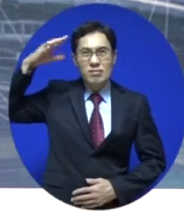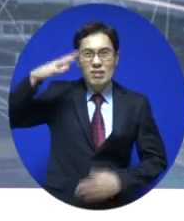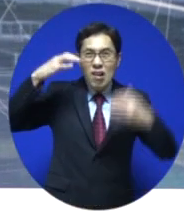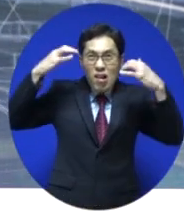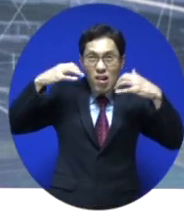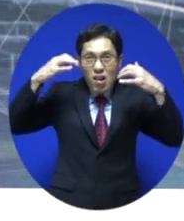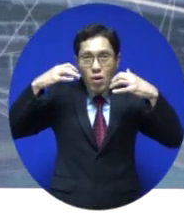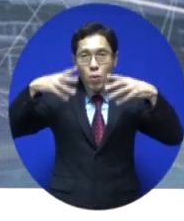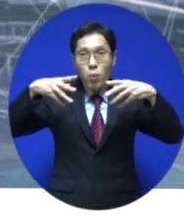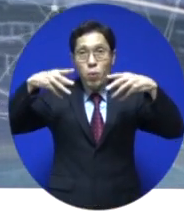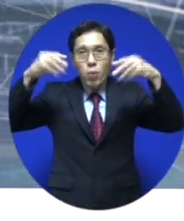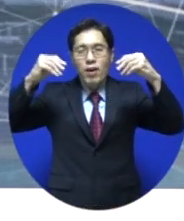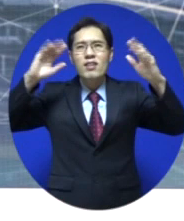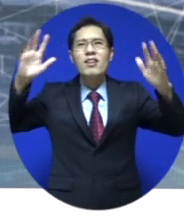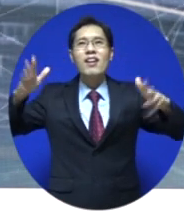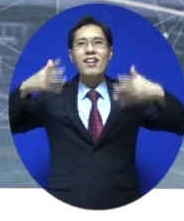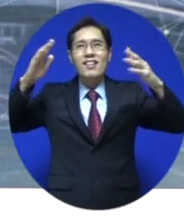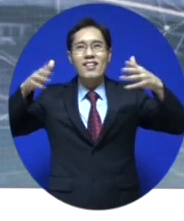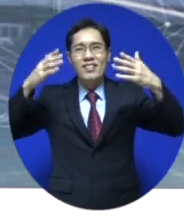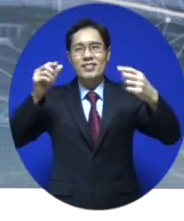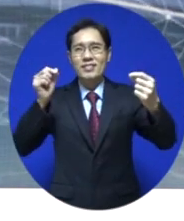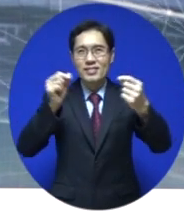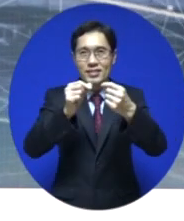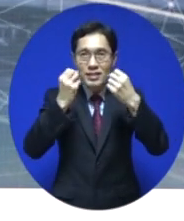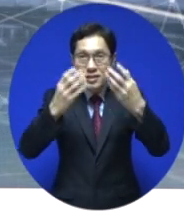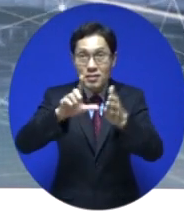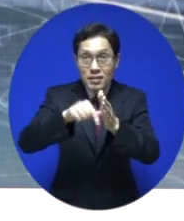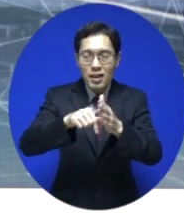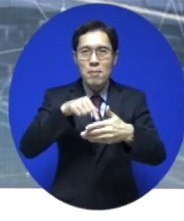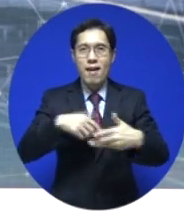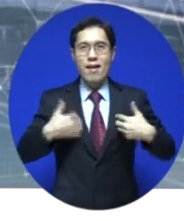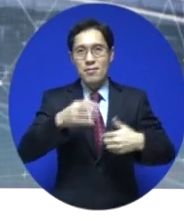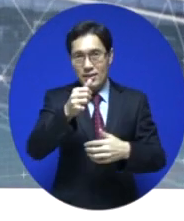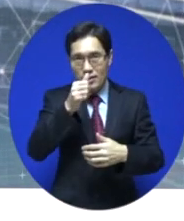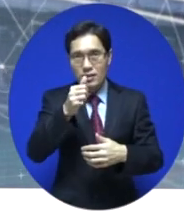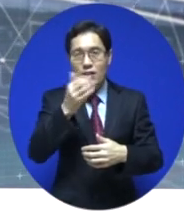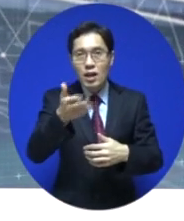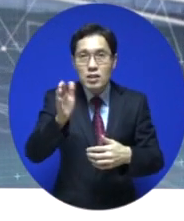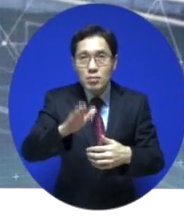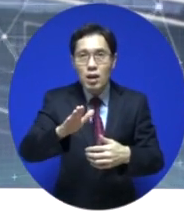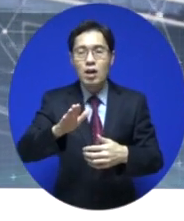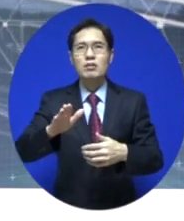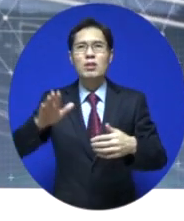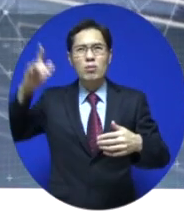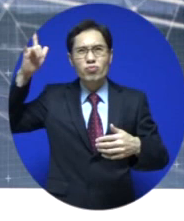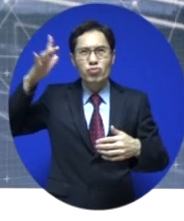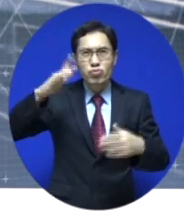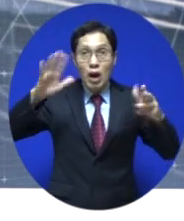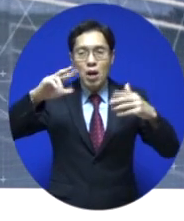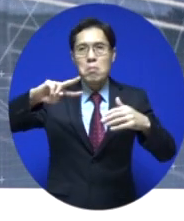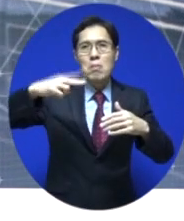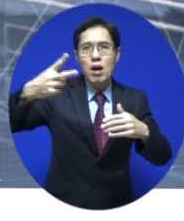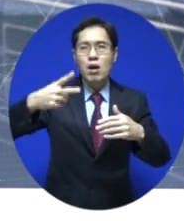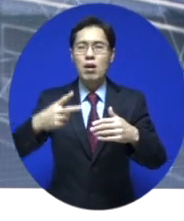폭염이 한풀 꺾이고 가을의 앞자락에 접어들었습니다. 새로운 계절을 맞이하는 설렘도 있지만 환절기에는 큰 일교차